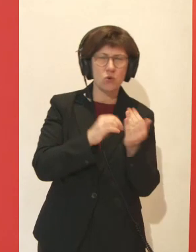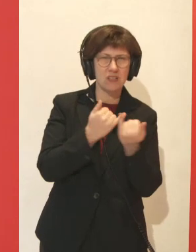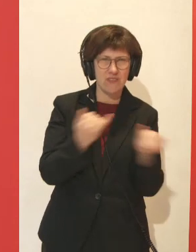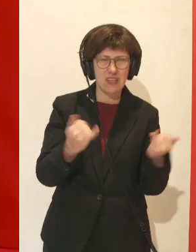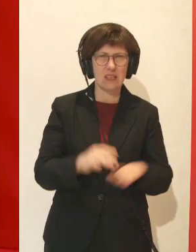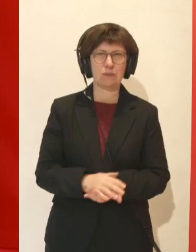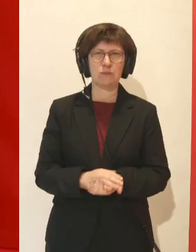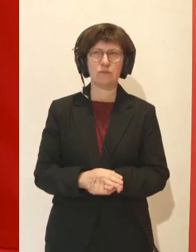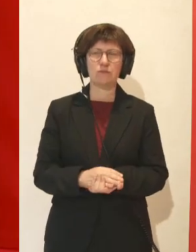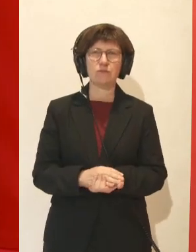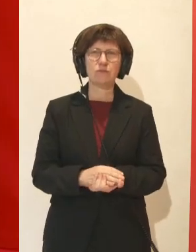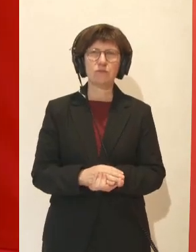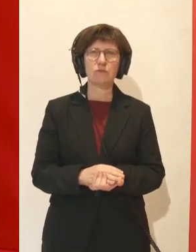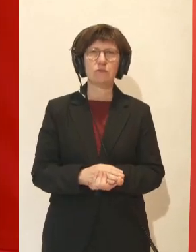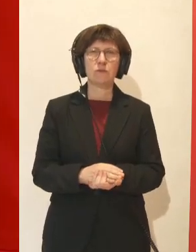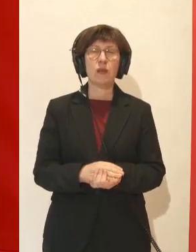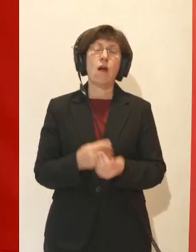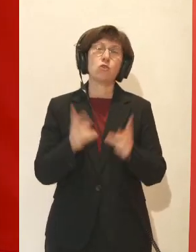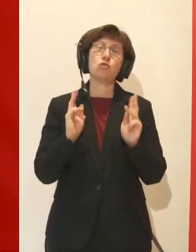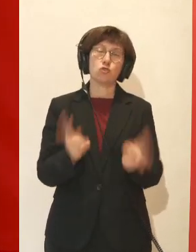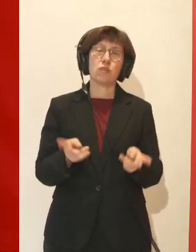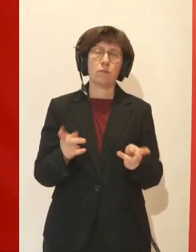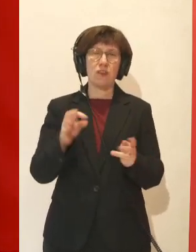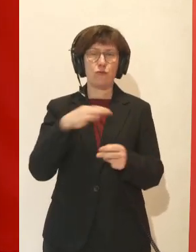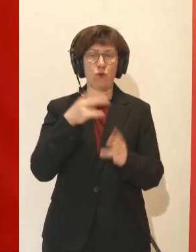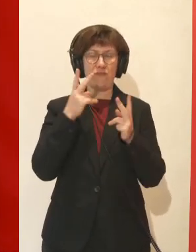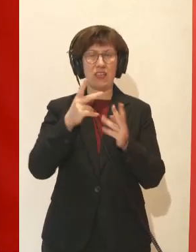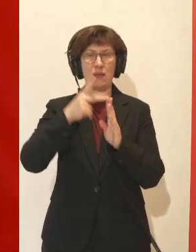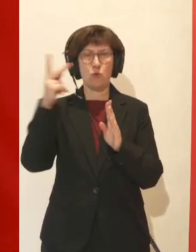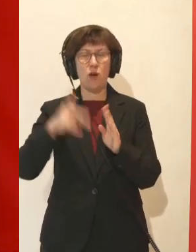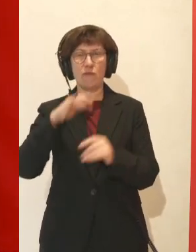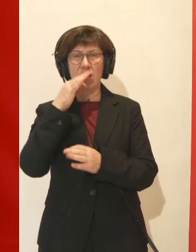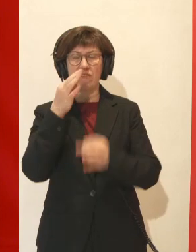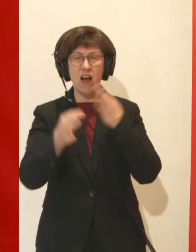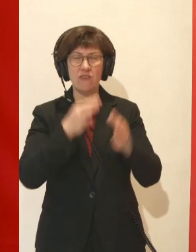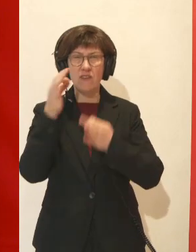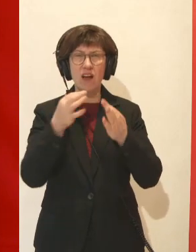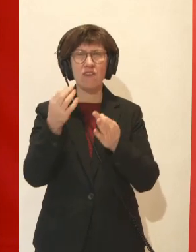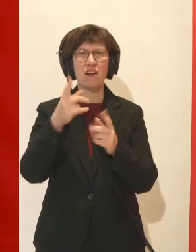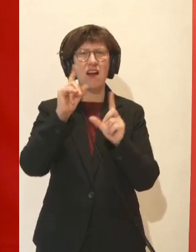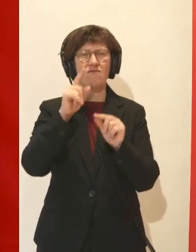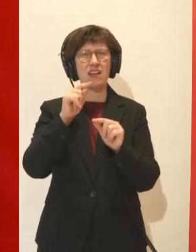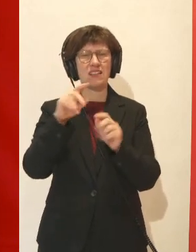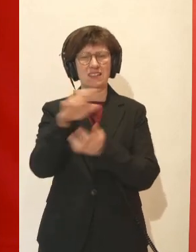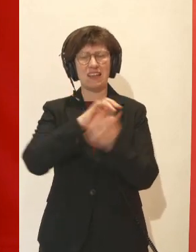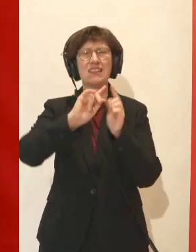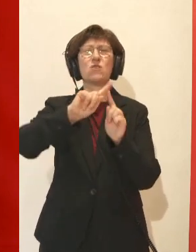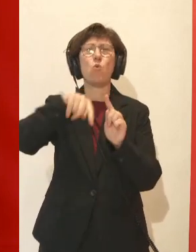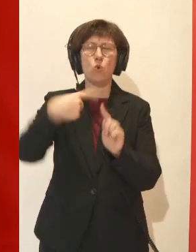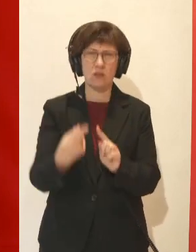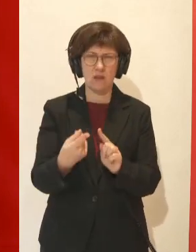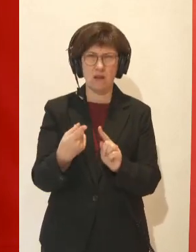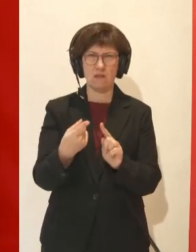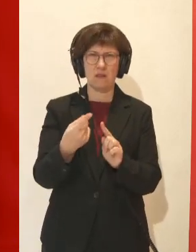Tag? Also du hast recht, es geht, und das war uns wichtig im Programm, ganz viel um die Frage, was kommt eigentlich nach dieser Krise und auch